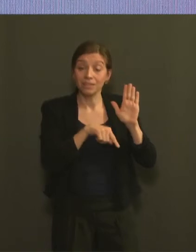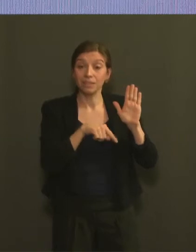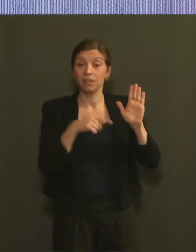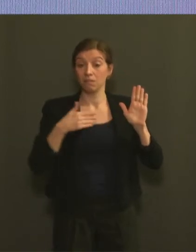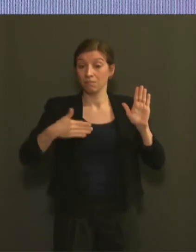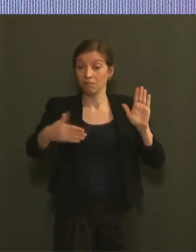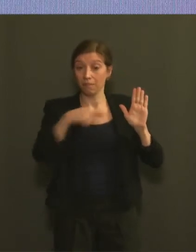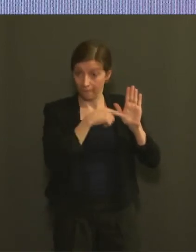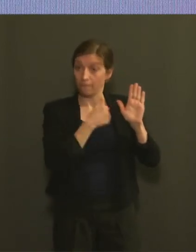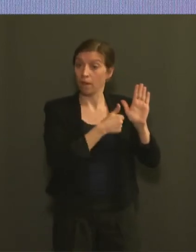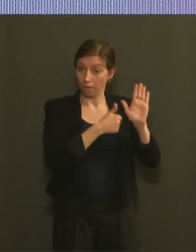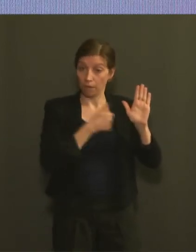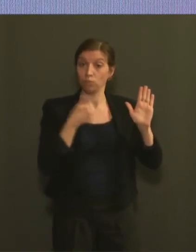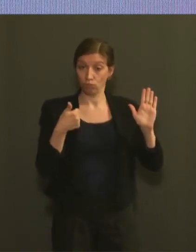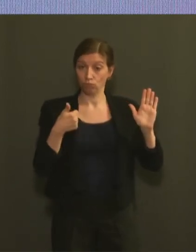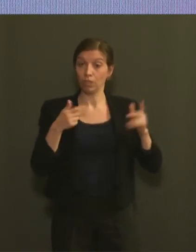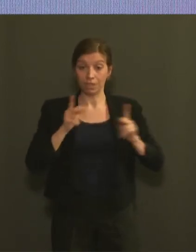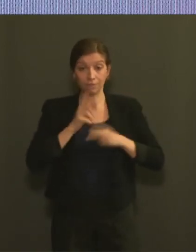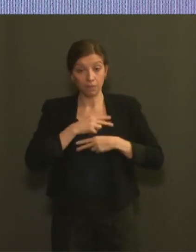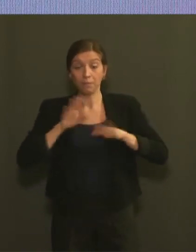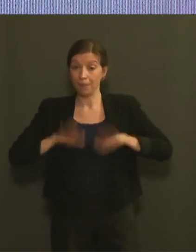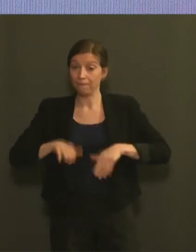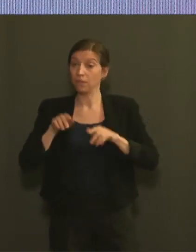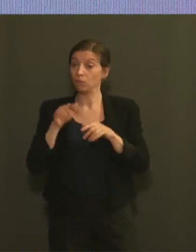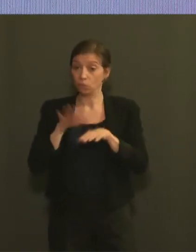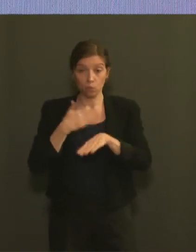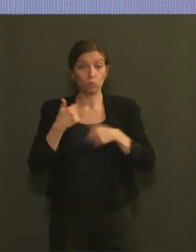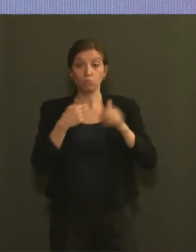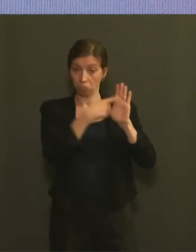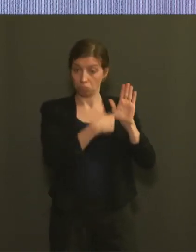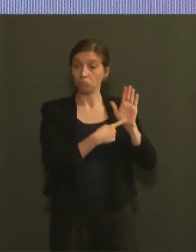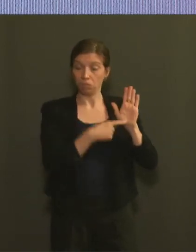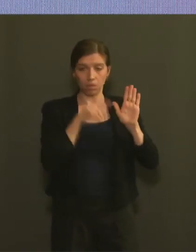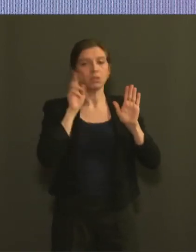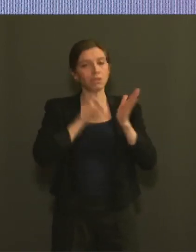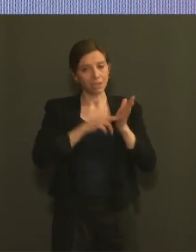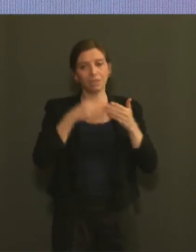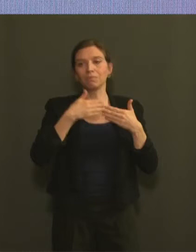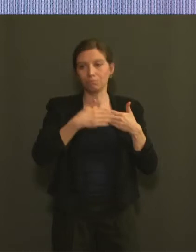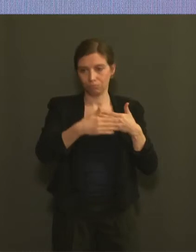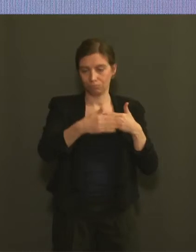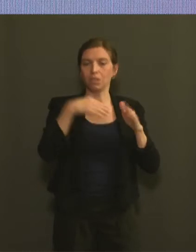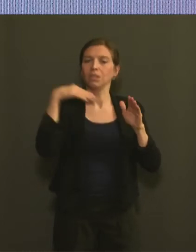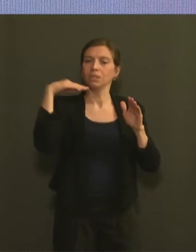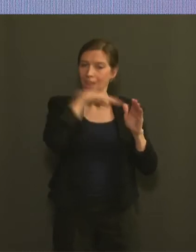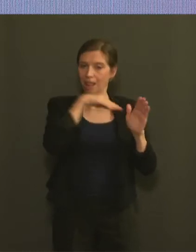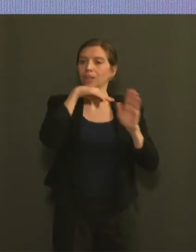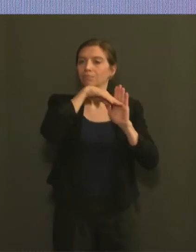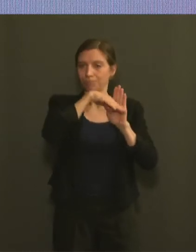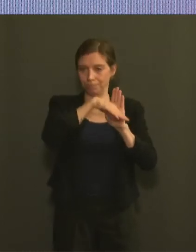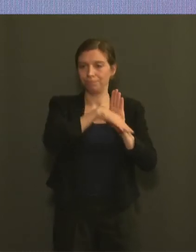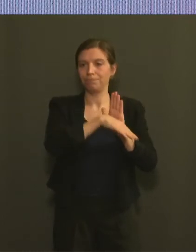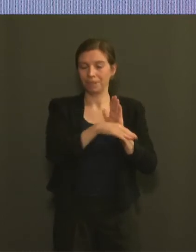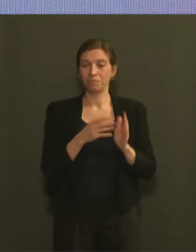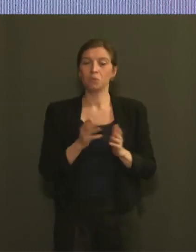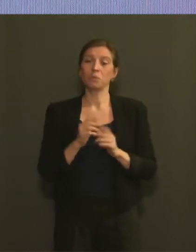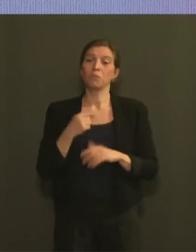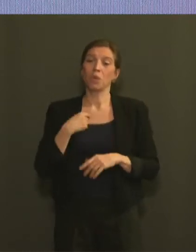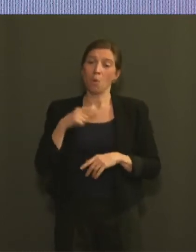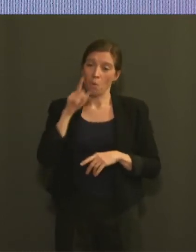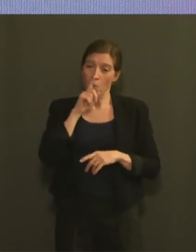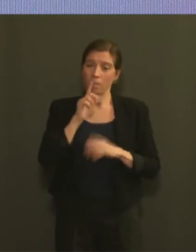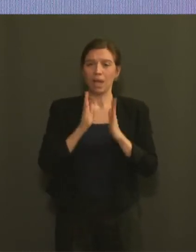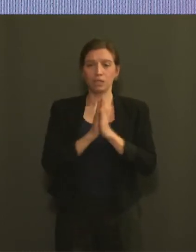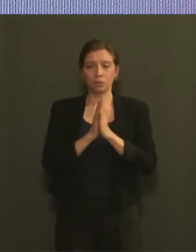vives de rêve bourse direct au freeride martine